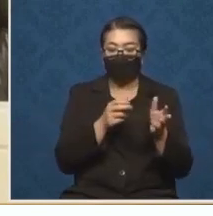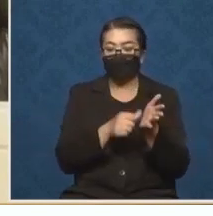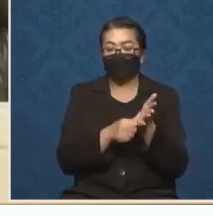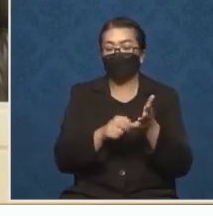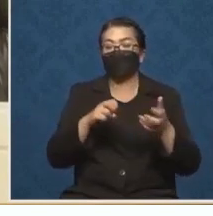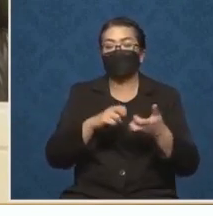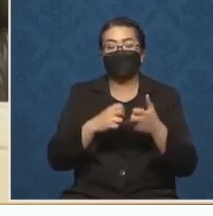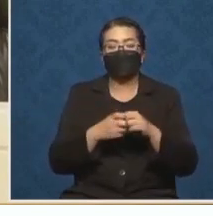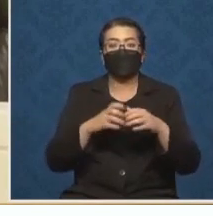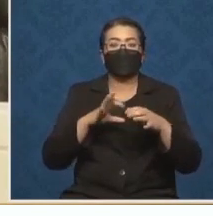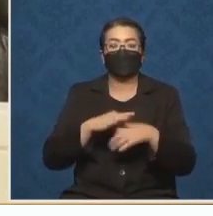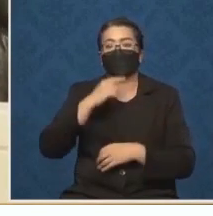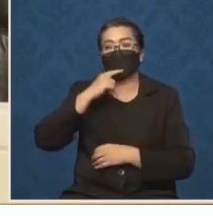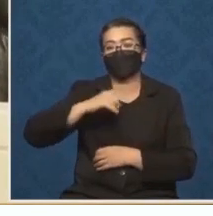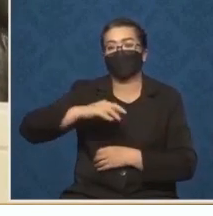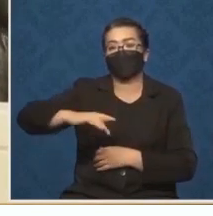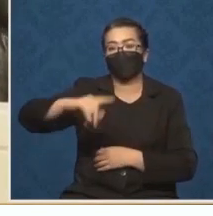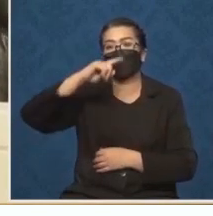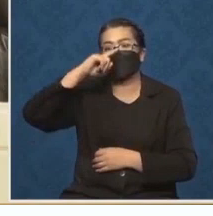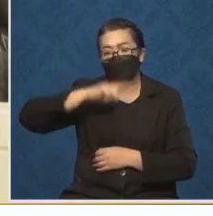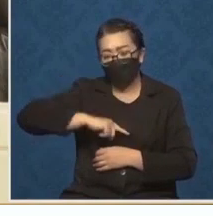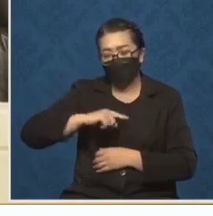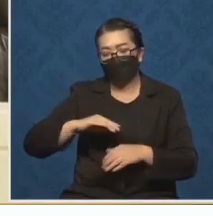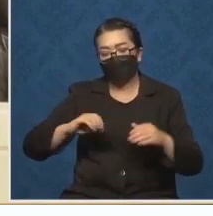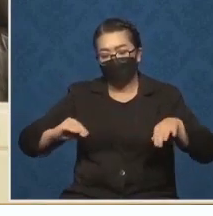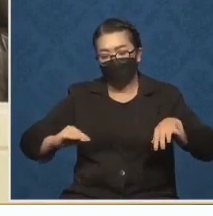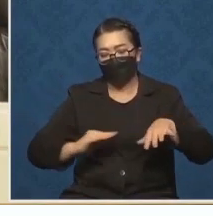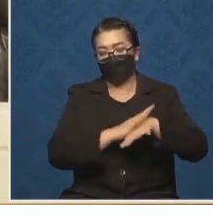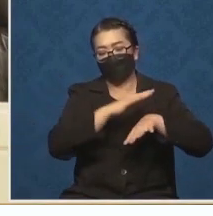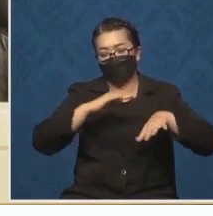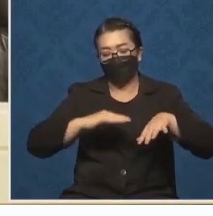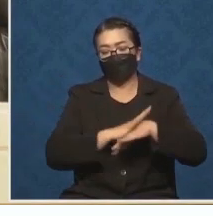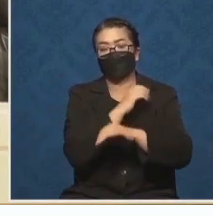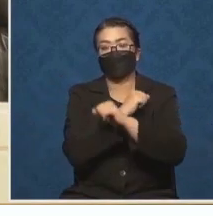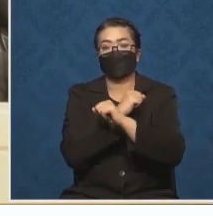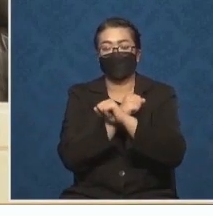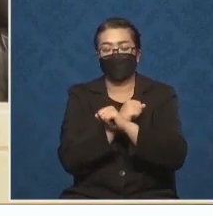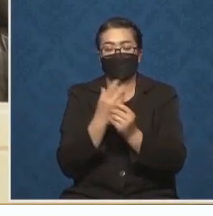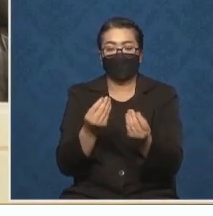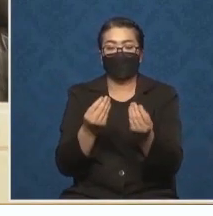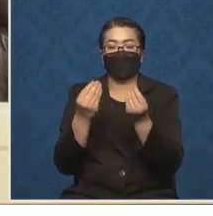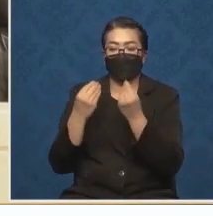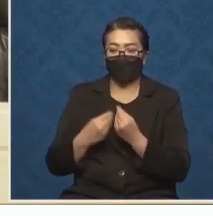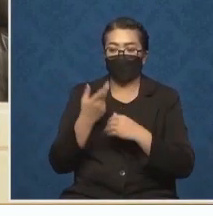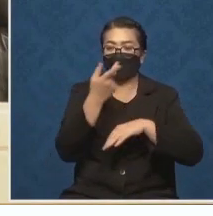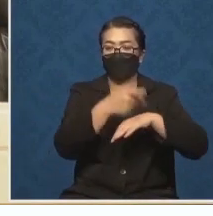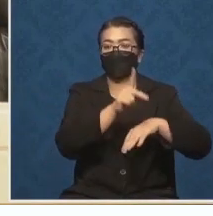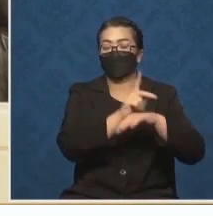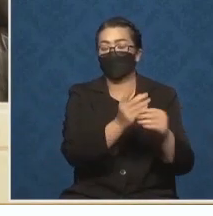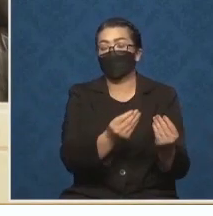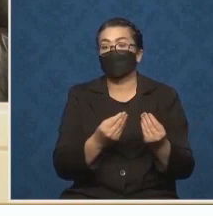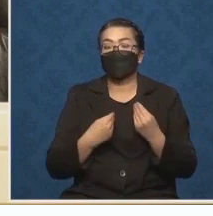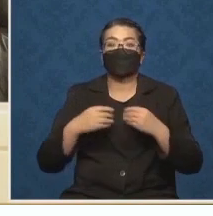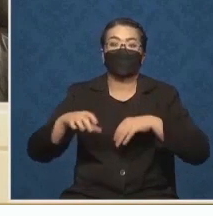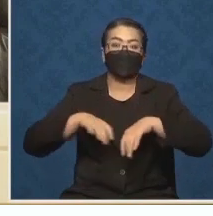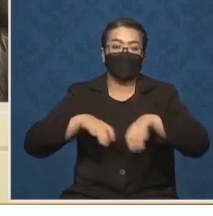เซาะชายฝั่งทะเลไทยอย่างยั่งยืนนะคะก็เลยได้รับมอบหมายจากประธานกรรมาธิการให้เราด